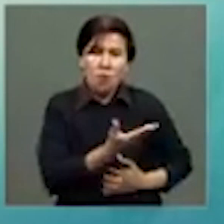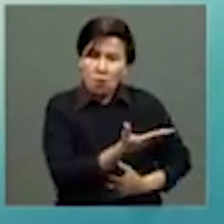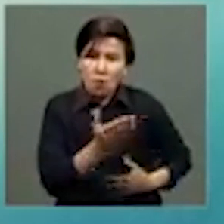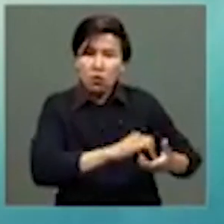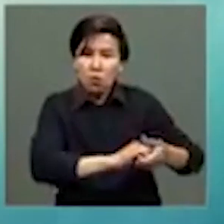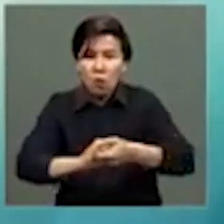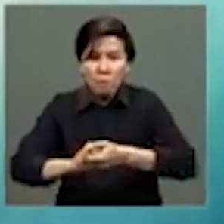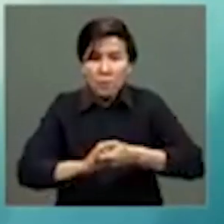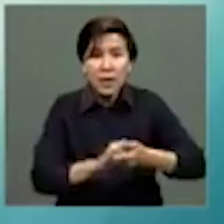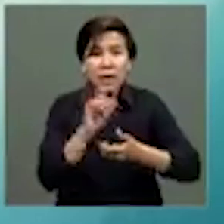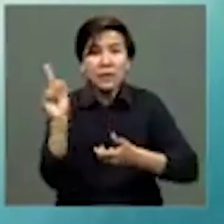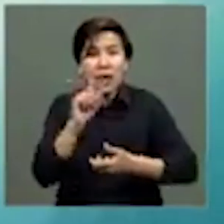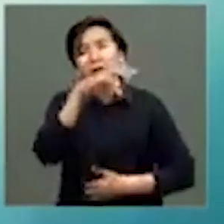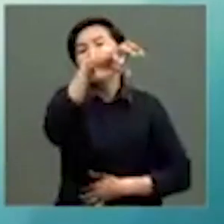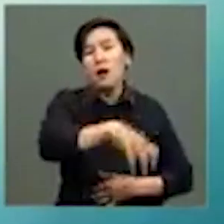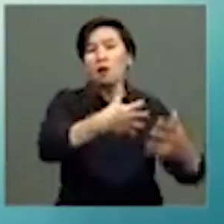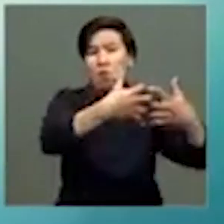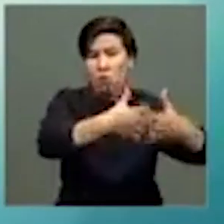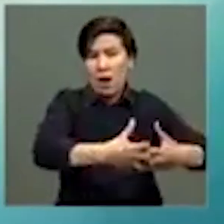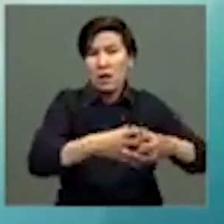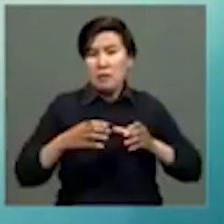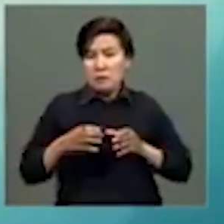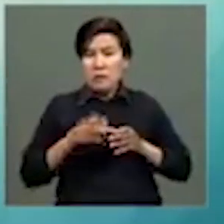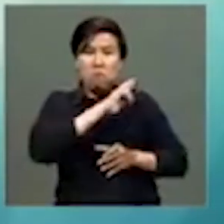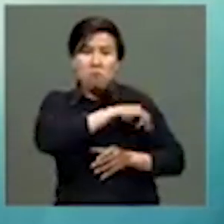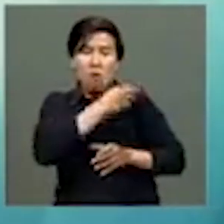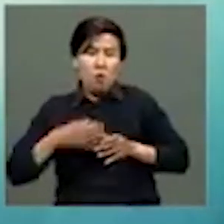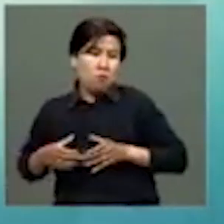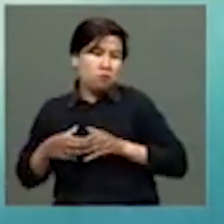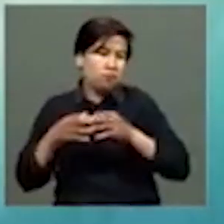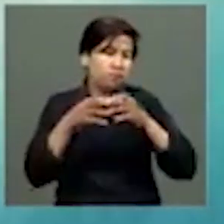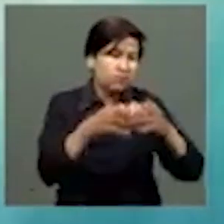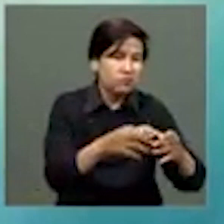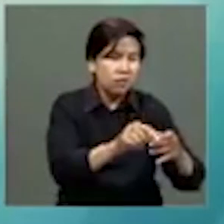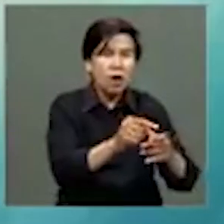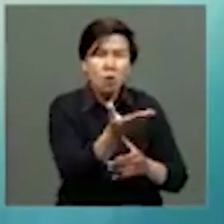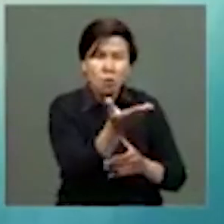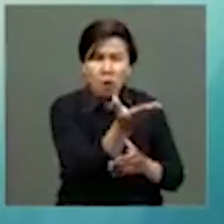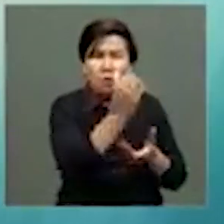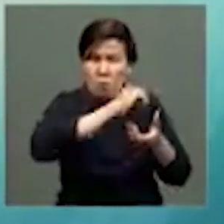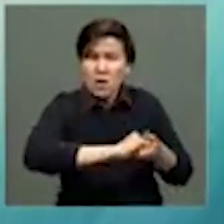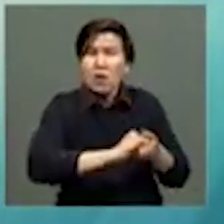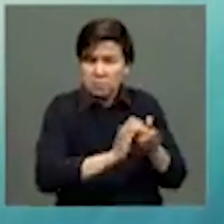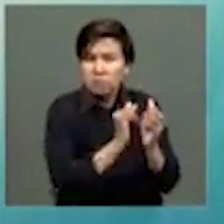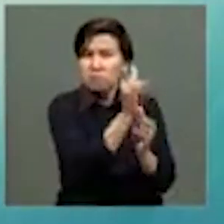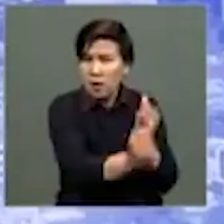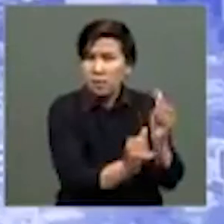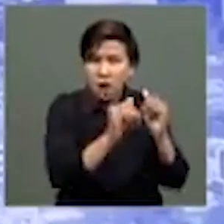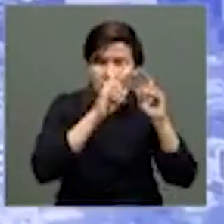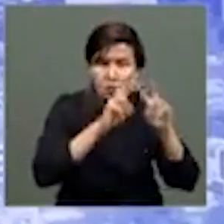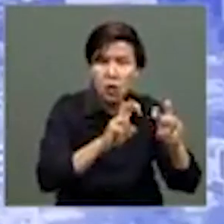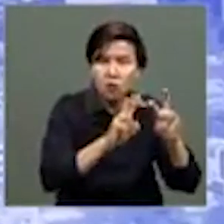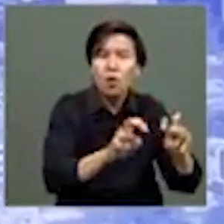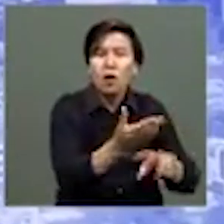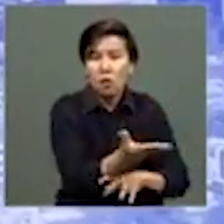ากโรงงานเวลาที่ทีมงานเชิงรุกเนี่ยเข้าไปเคาะประตูบ้านท่านขอความร่วมมือค่ะเราเน้น